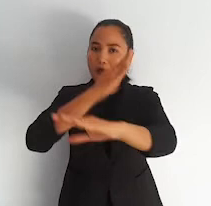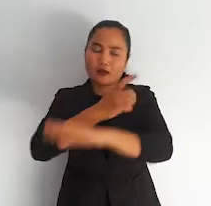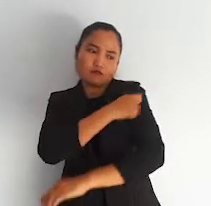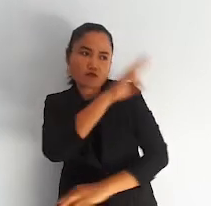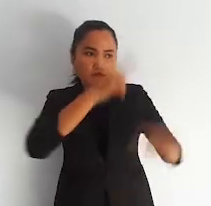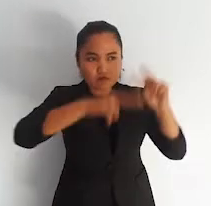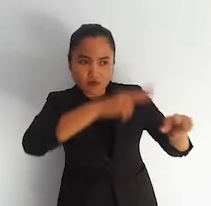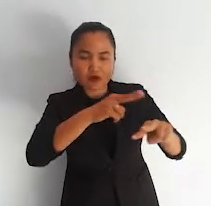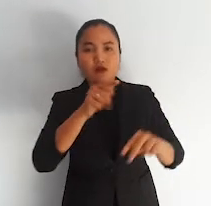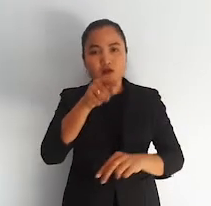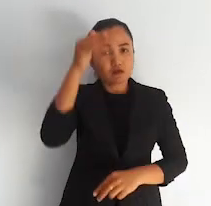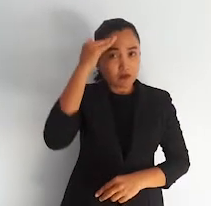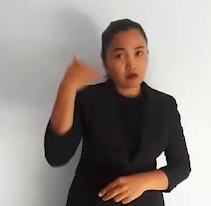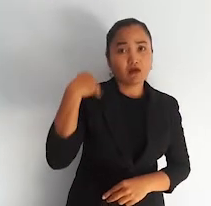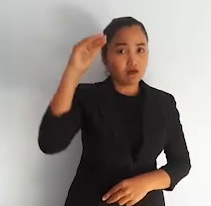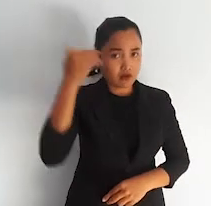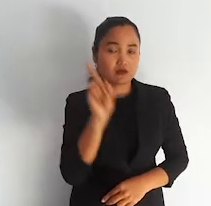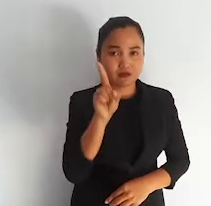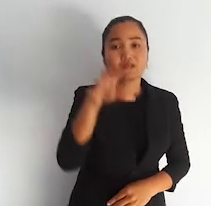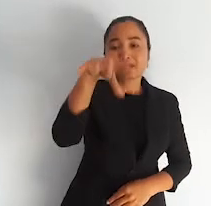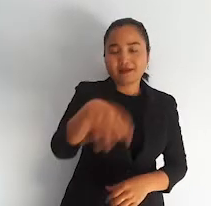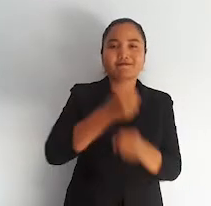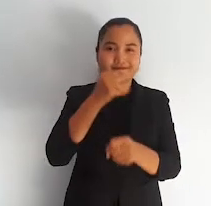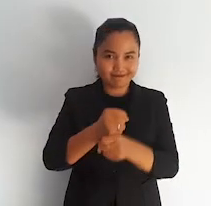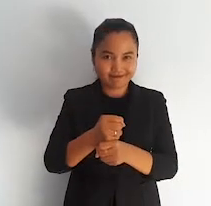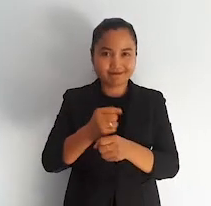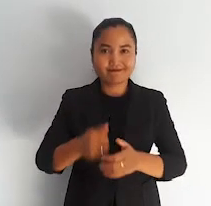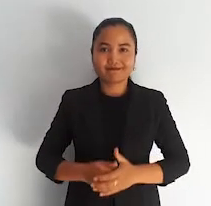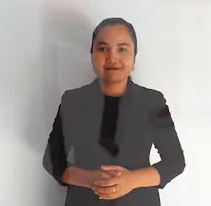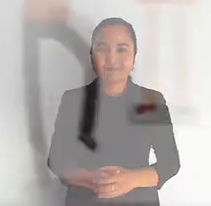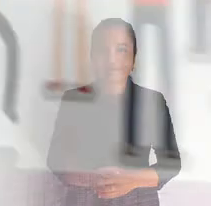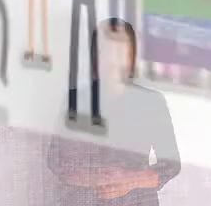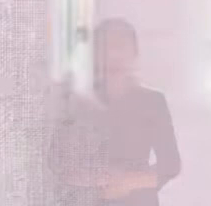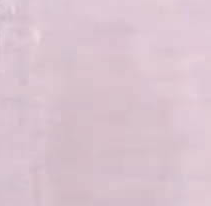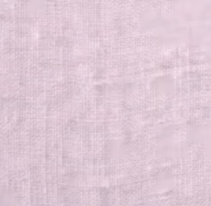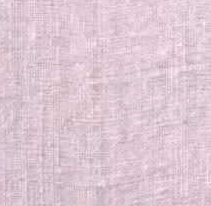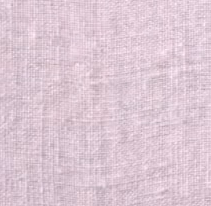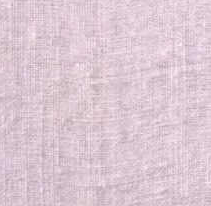ការរើសអើងចំពោះអ្នកប្ដូរ gender នៅកន្លែងការងារ